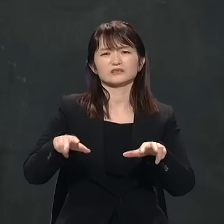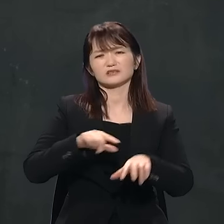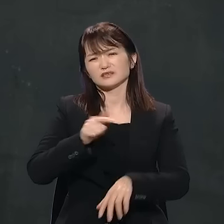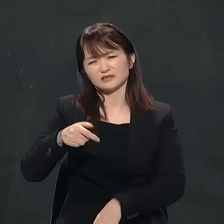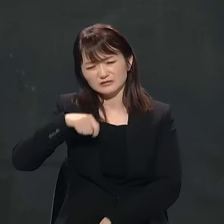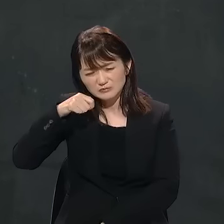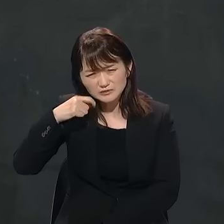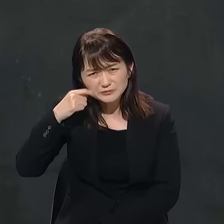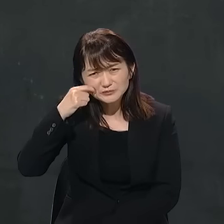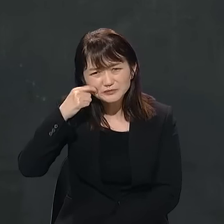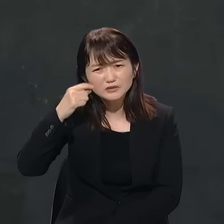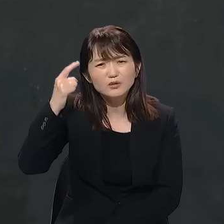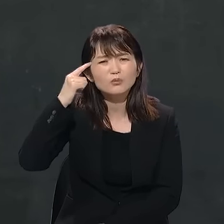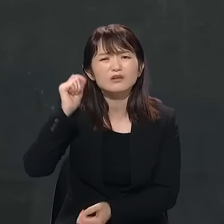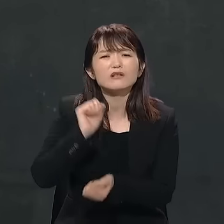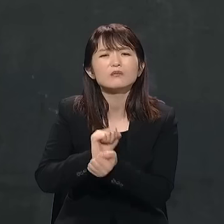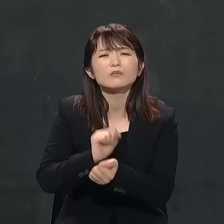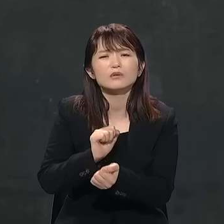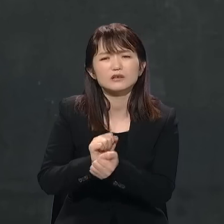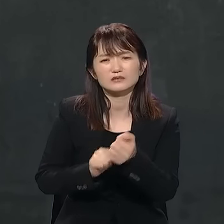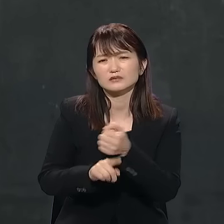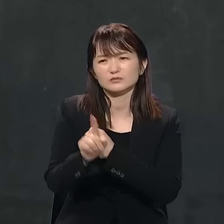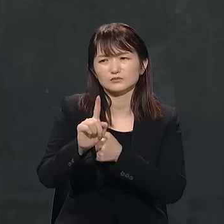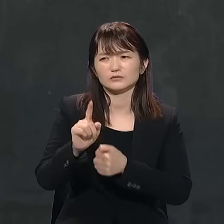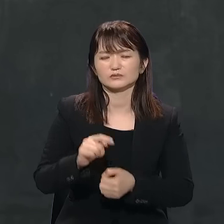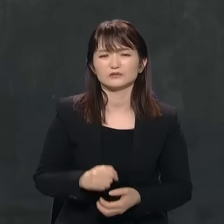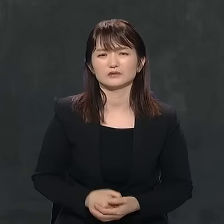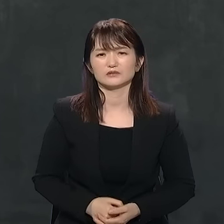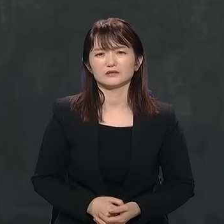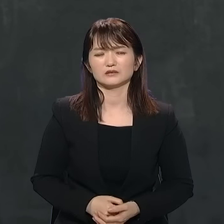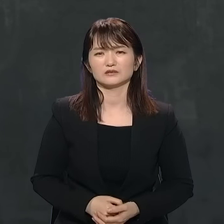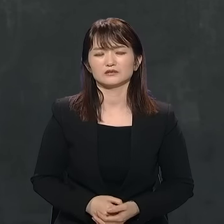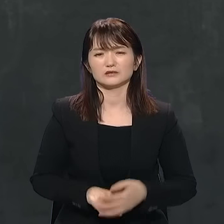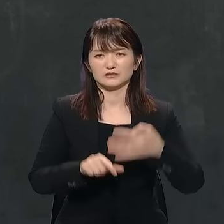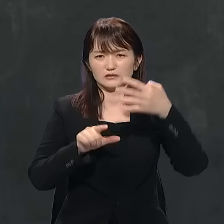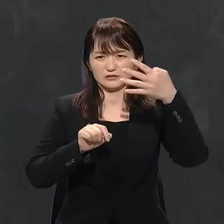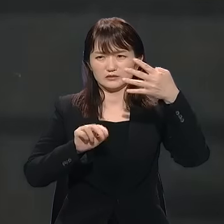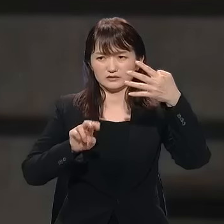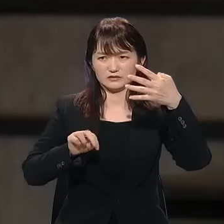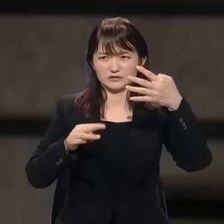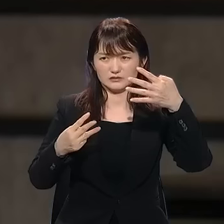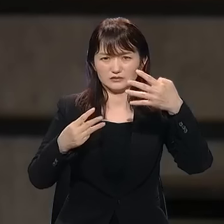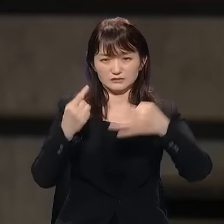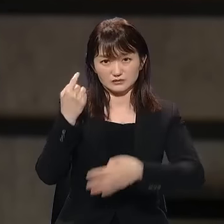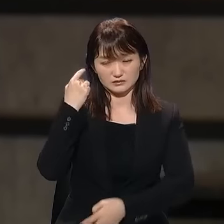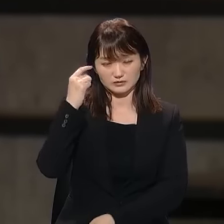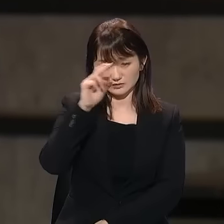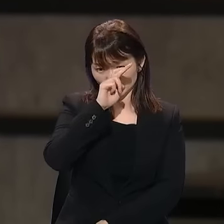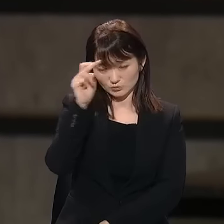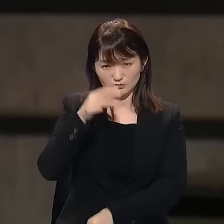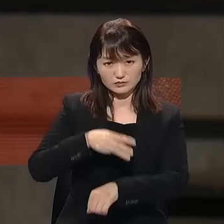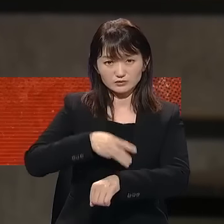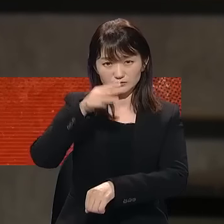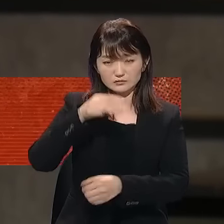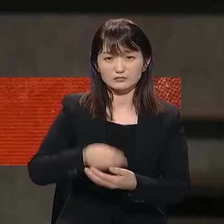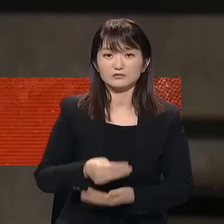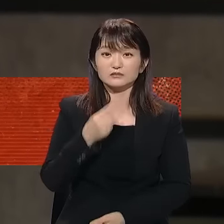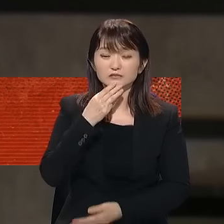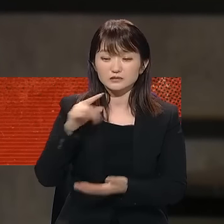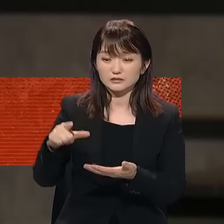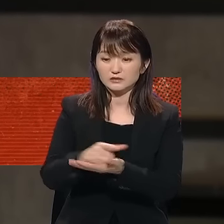있습니다 진짜 왜 저러고 사는 걸까요 저게 이제 4월 23일 어제 오후시 에 서울